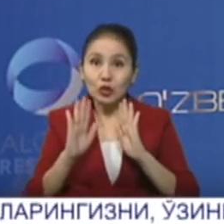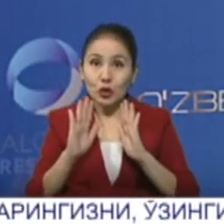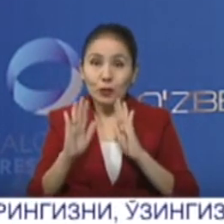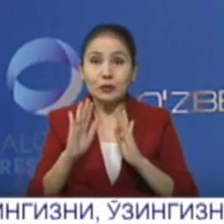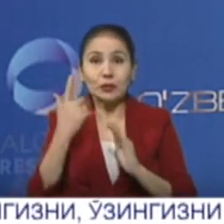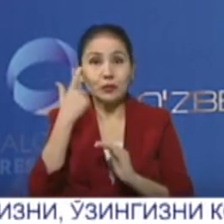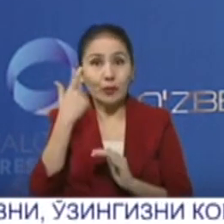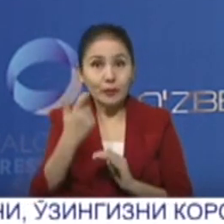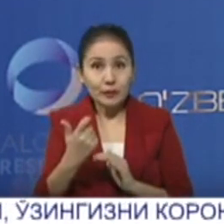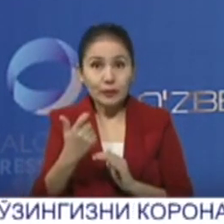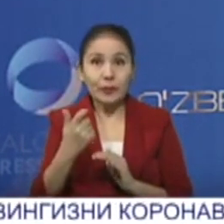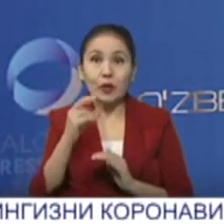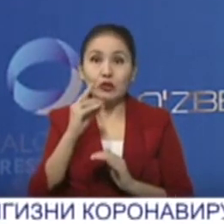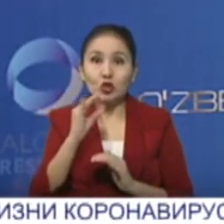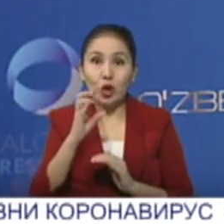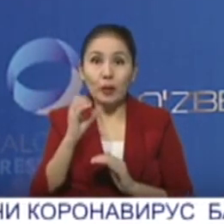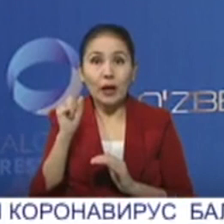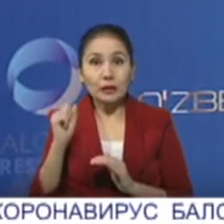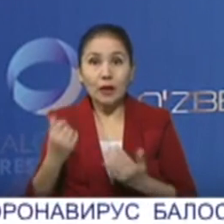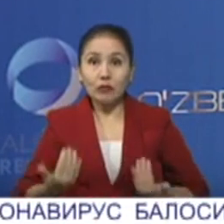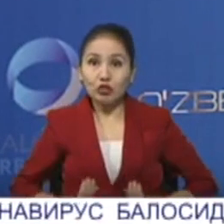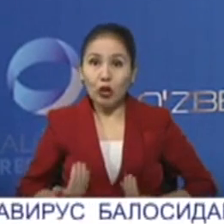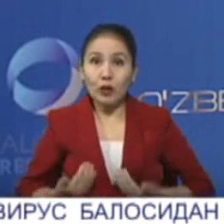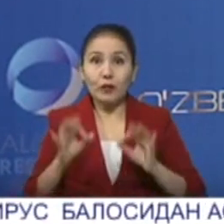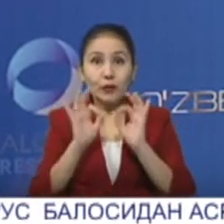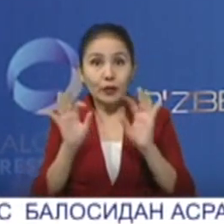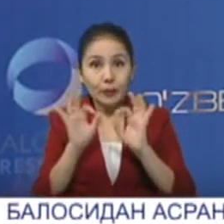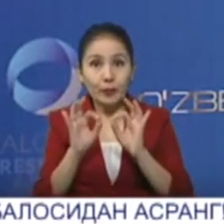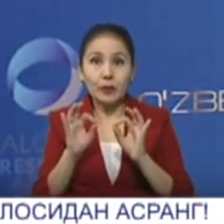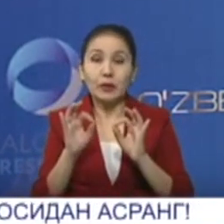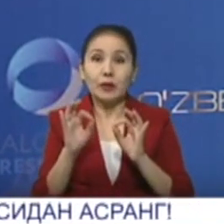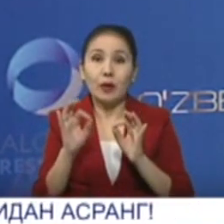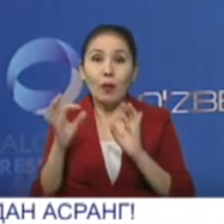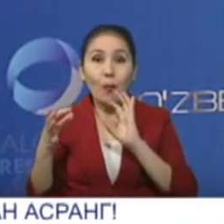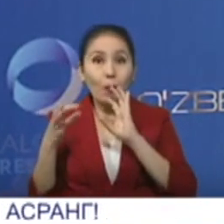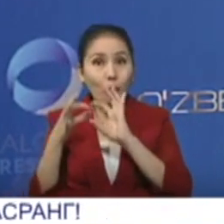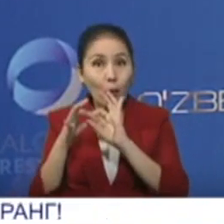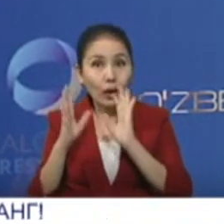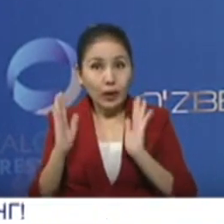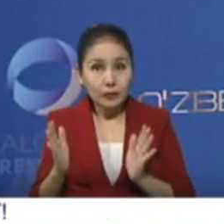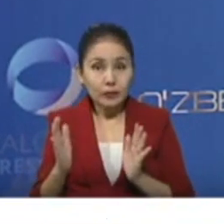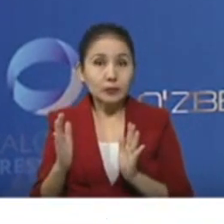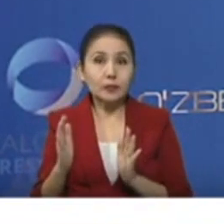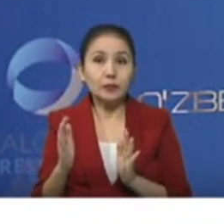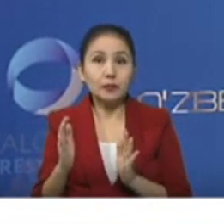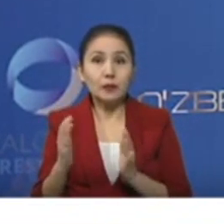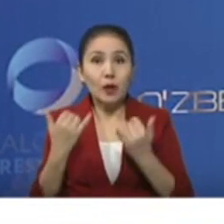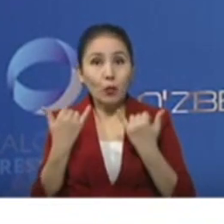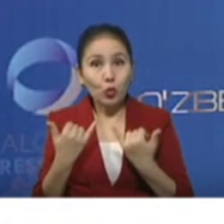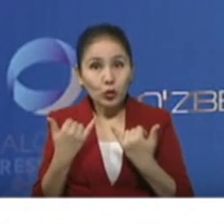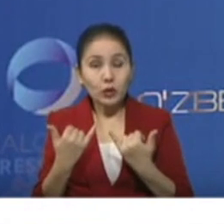ishoralariga ko'ra Jobir Asqarovni jonli efir orqali bog'laymiz efirga. Jobir, aytingchi,